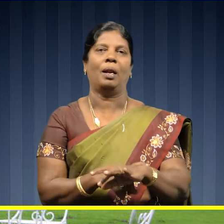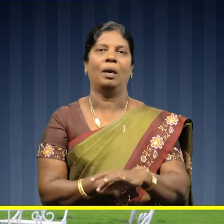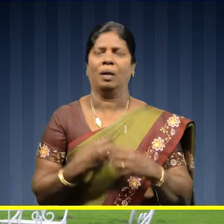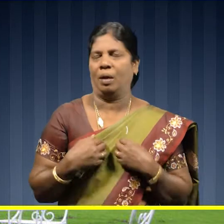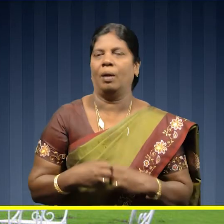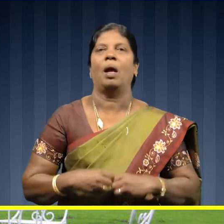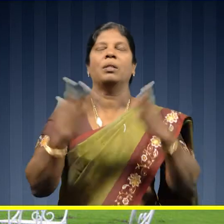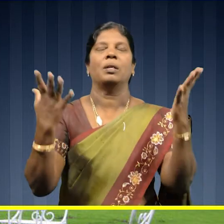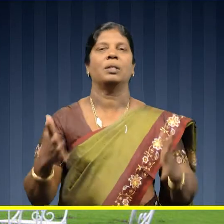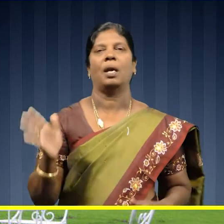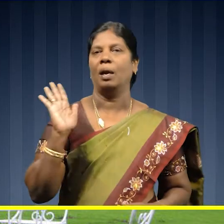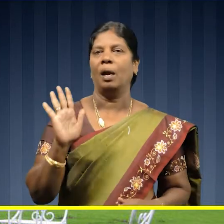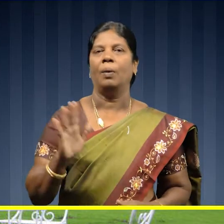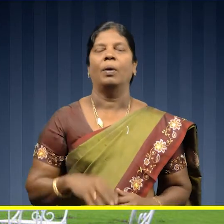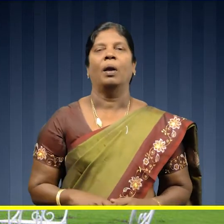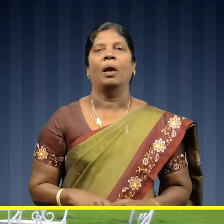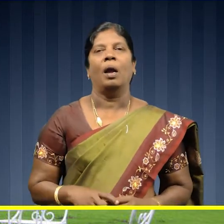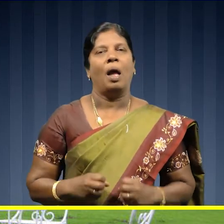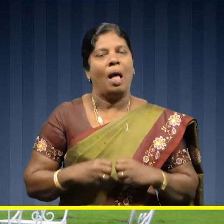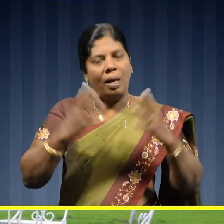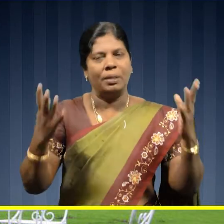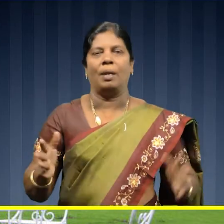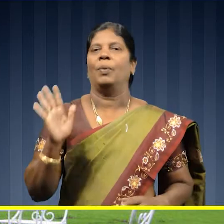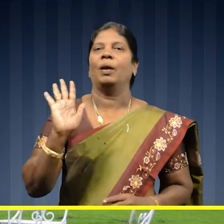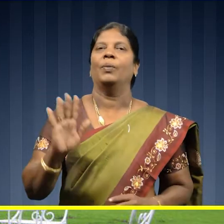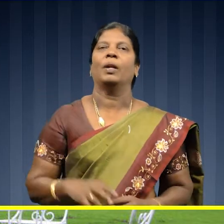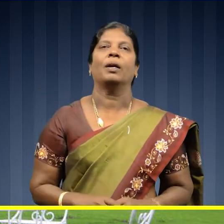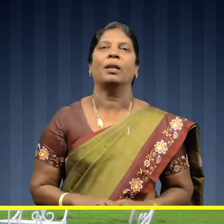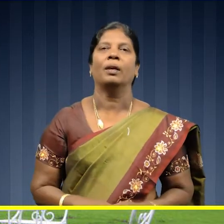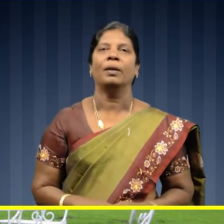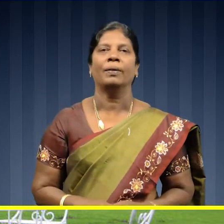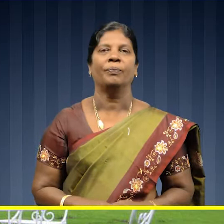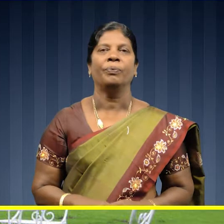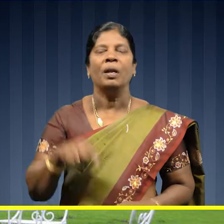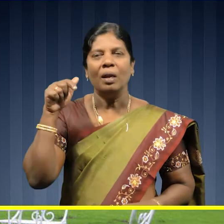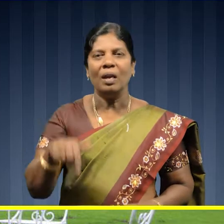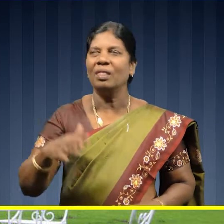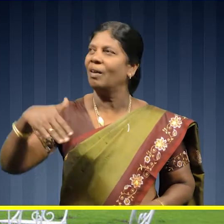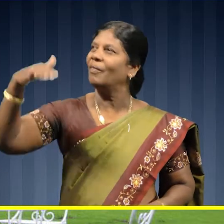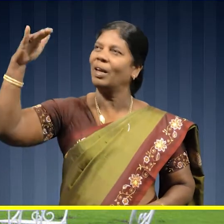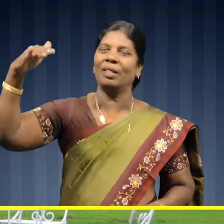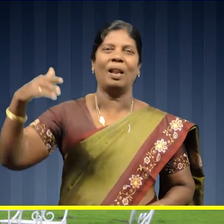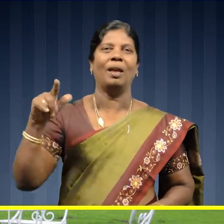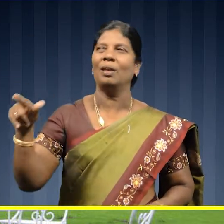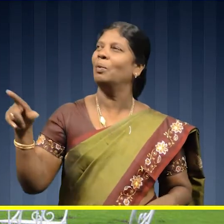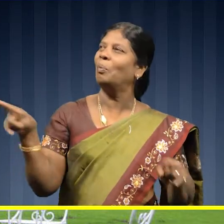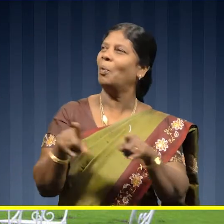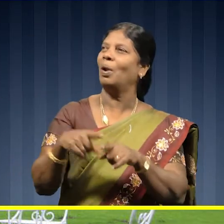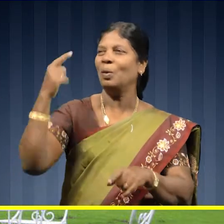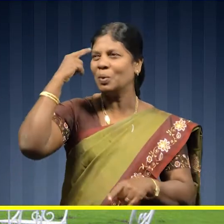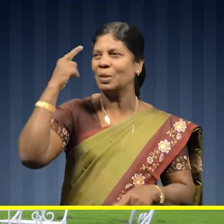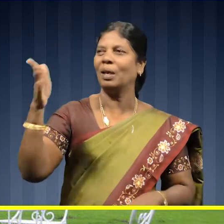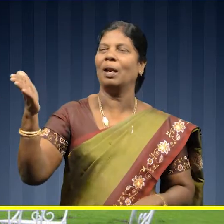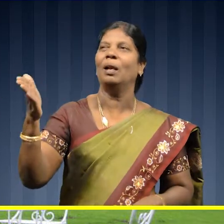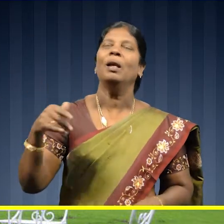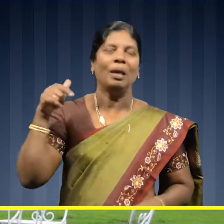நேரங்களிலே அது நமக்கு அதிர்ச்சியாகவும் ஆச்சரியமாகவும் இருக்கிறது. இந்த வயதில் கூட இப்படிப்பட்ட ரசனை இவர்களுக்கு